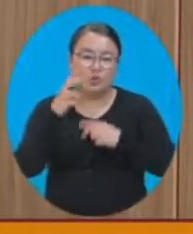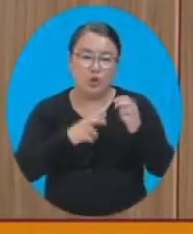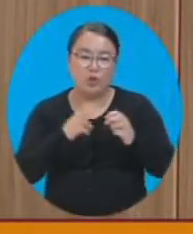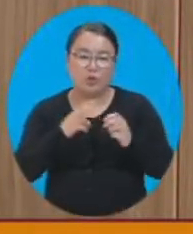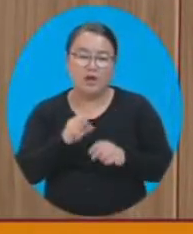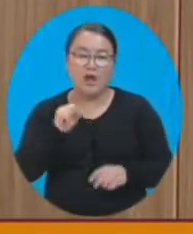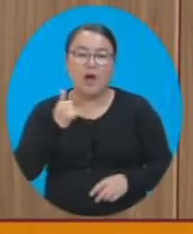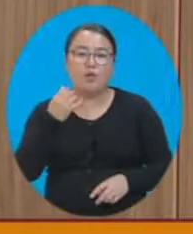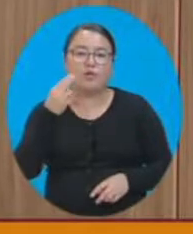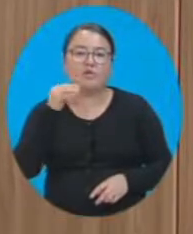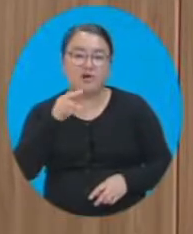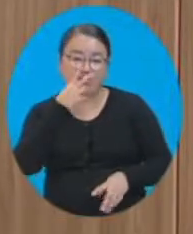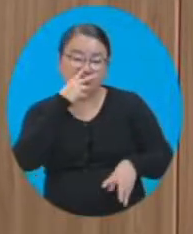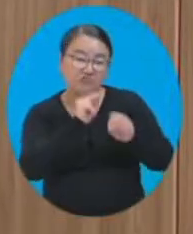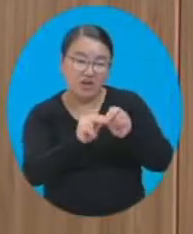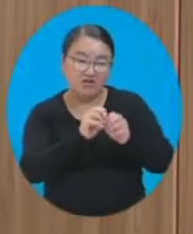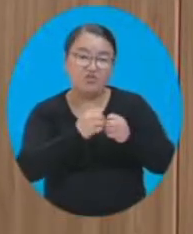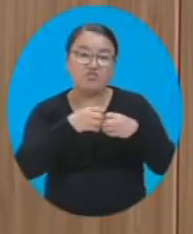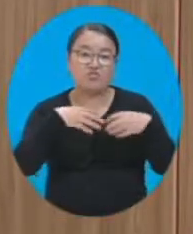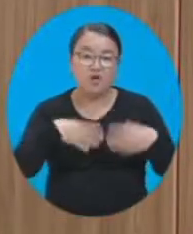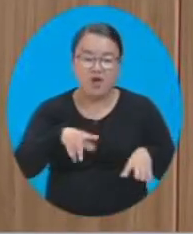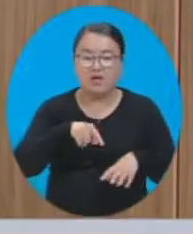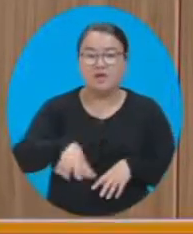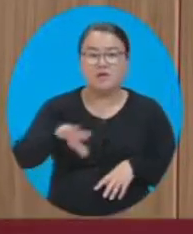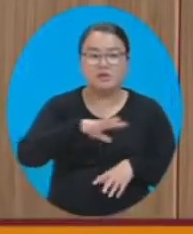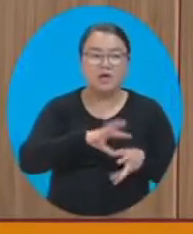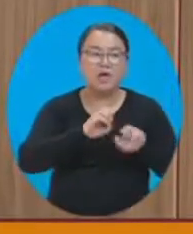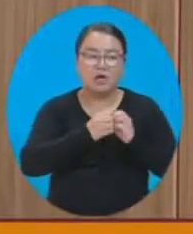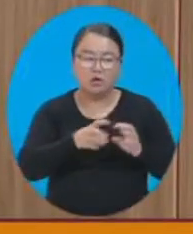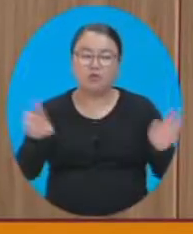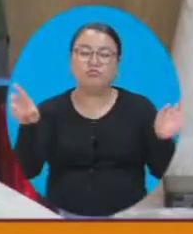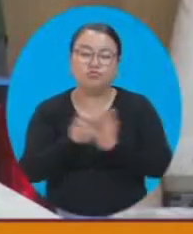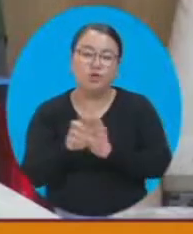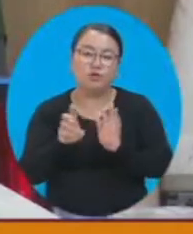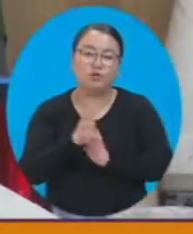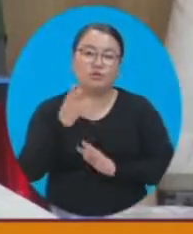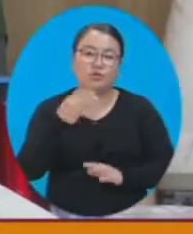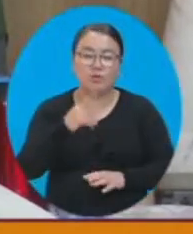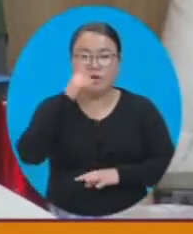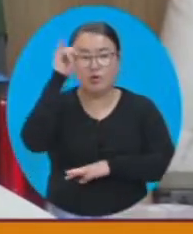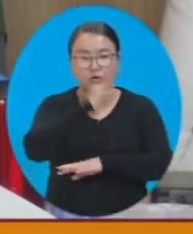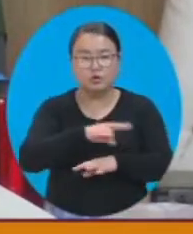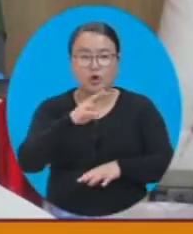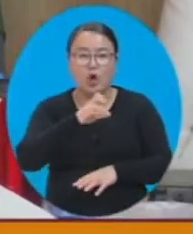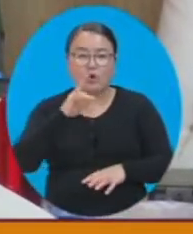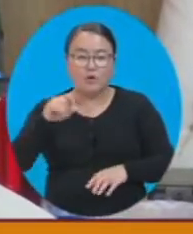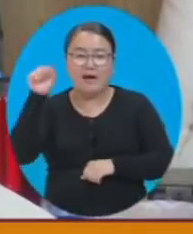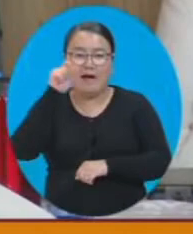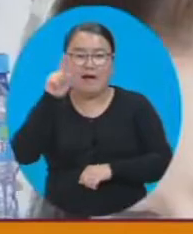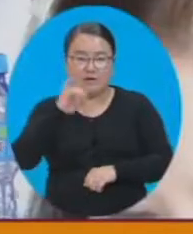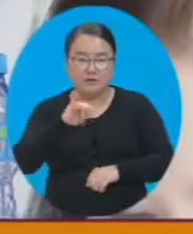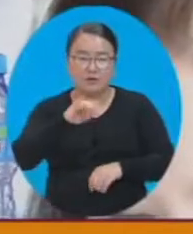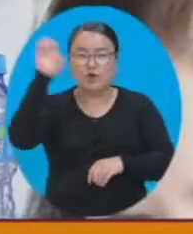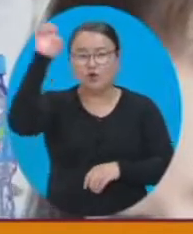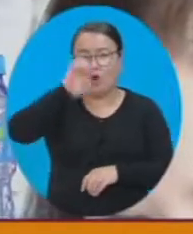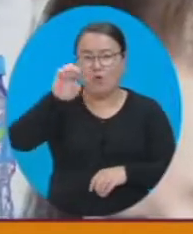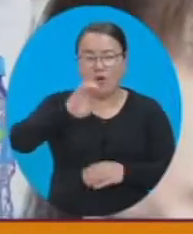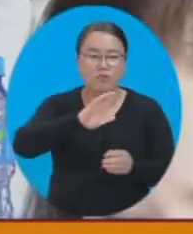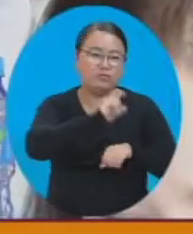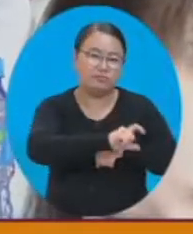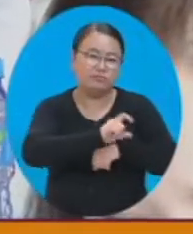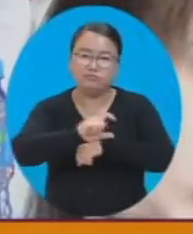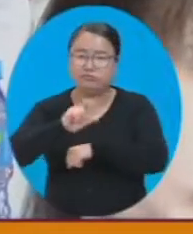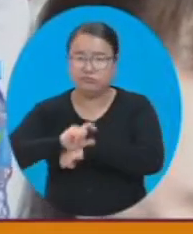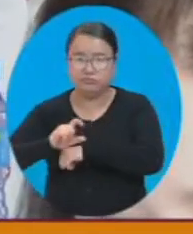тогтвортой үйлдвэрлэлийн аудитыг хийсэн. Тэр аудитын байдлаар бол ер нь хэрэгжих боломжтой. Монгол улс ноолуураа Азийн орнууд, Европын орнууд